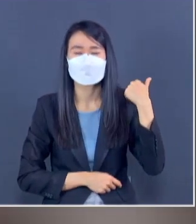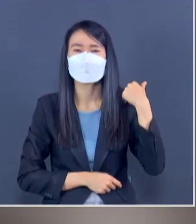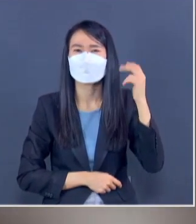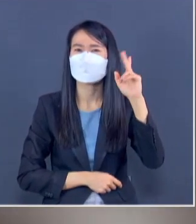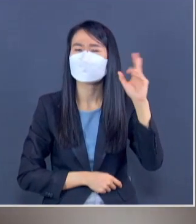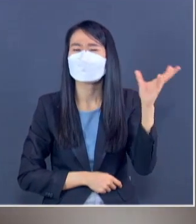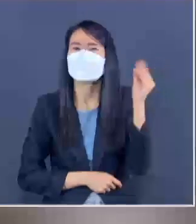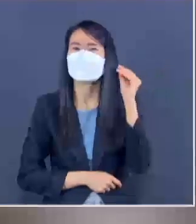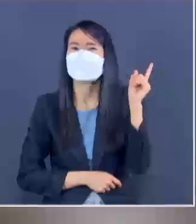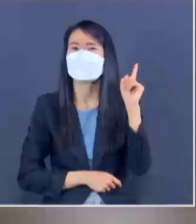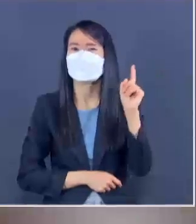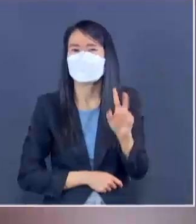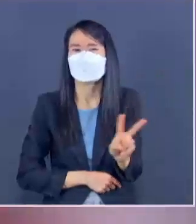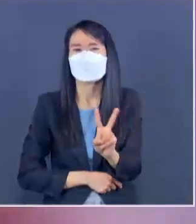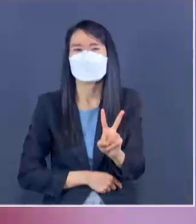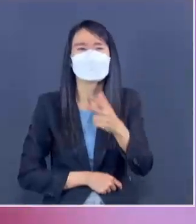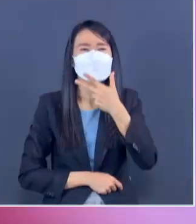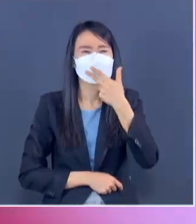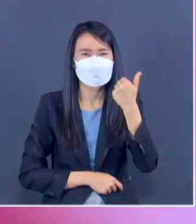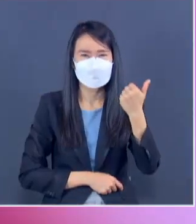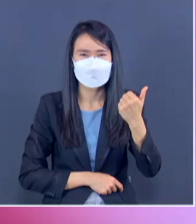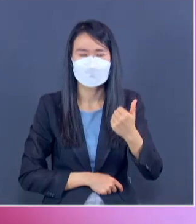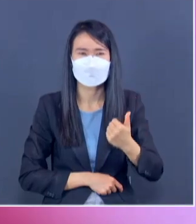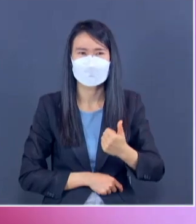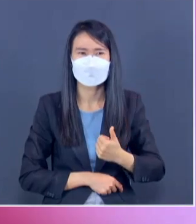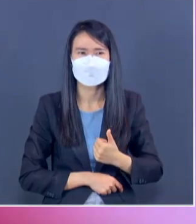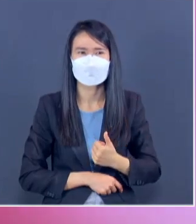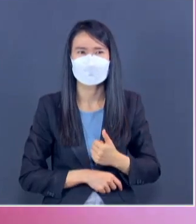ค่ะว่าทั้งสองอินเลิฟสุดกับการเป็นลม